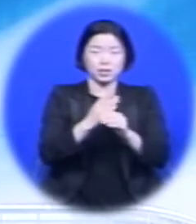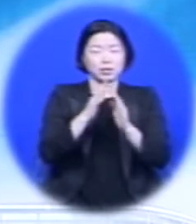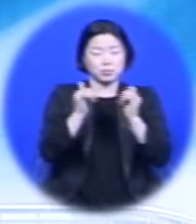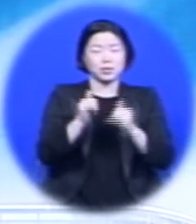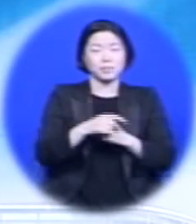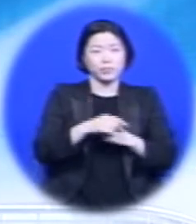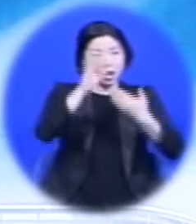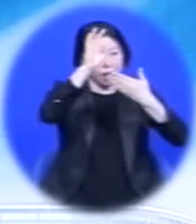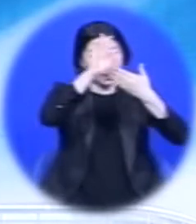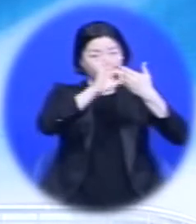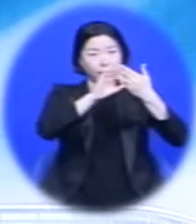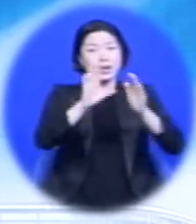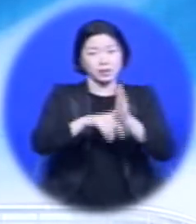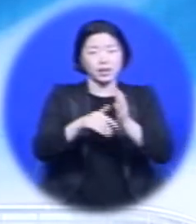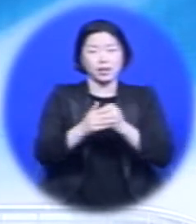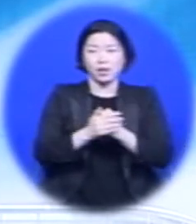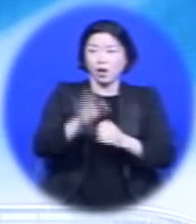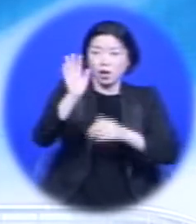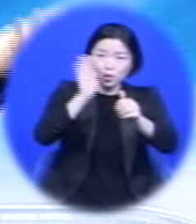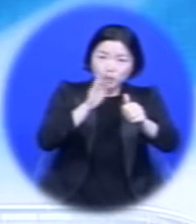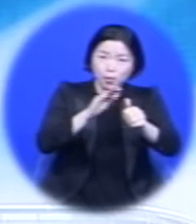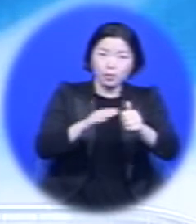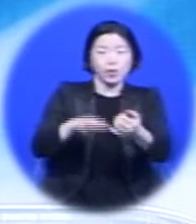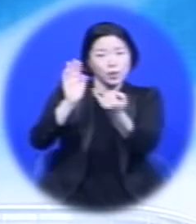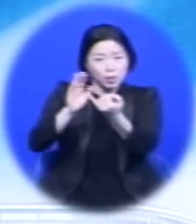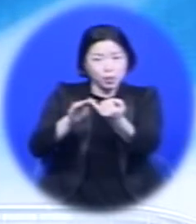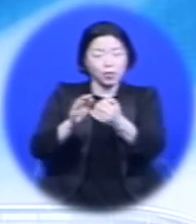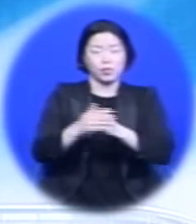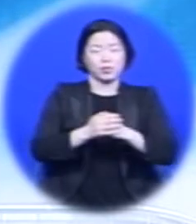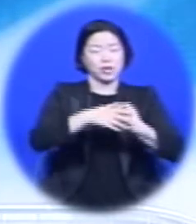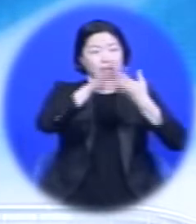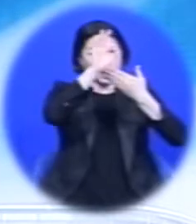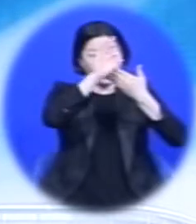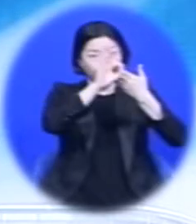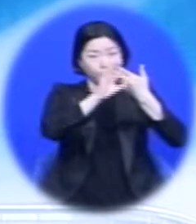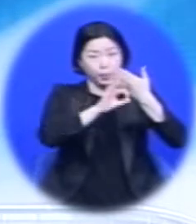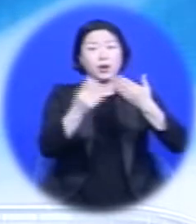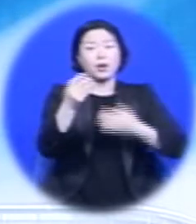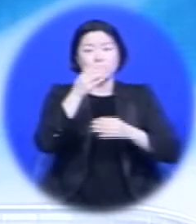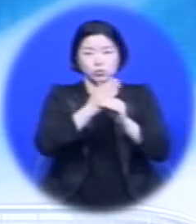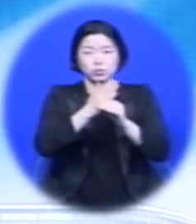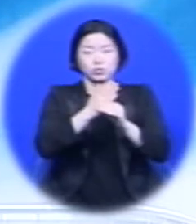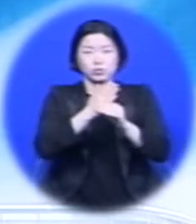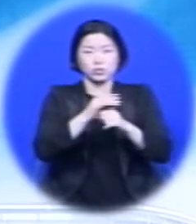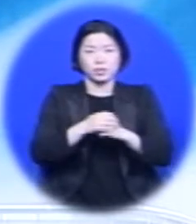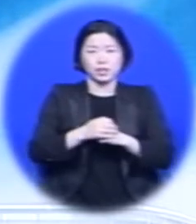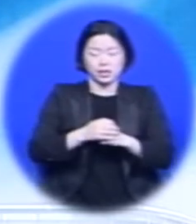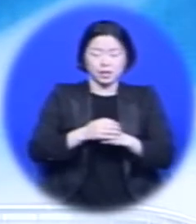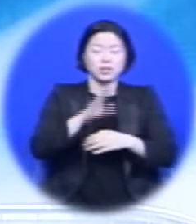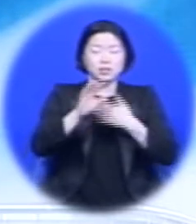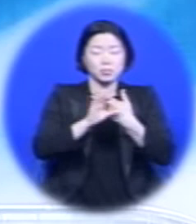서산에 넘어갈 때, 여보, 해가 서산에 넘어가는구려. 그러면